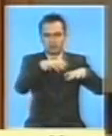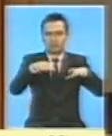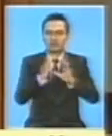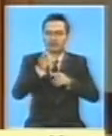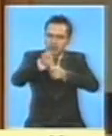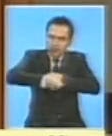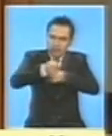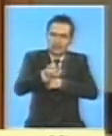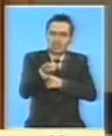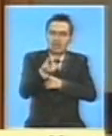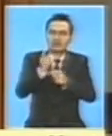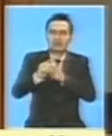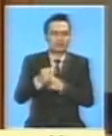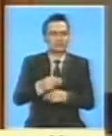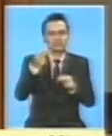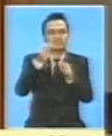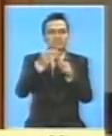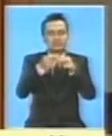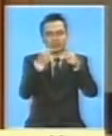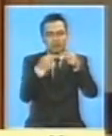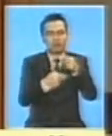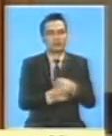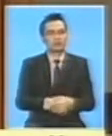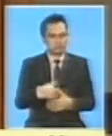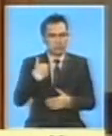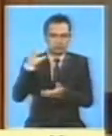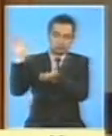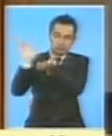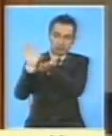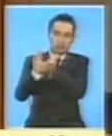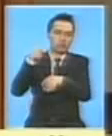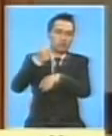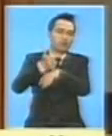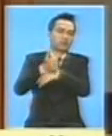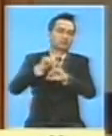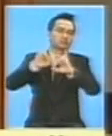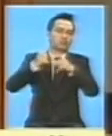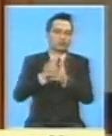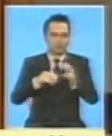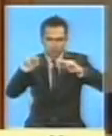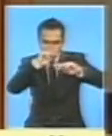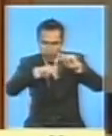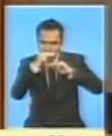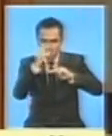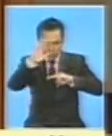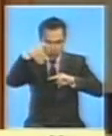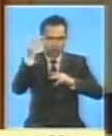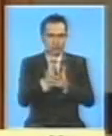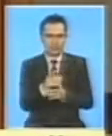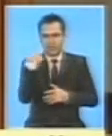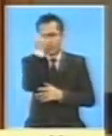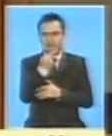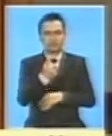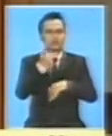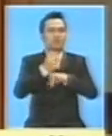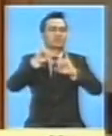าเกษตรกรขึ้นบัญชีไว้เนี่ยบางอันเนี่ยเปลี่ยนมือไปหมดแล้วในทุนเป็นของเจ้าของหมดนะต้องตรวจสอบให้ได้ชัดเจนว่าใครเป็นเจ้า